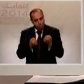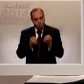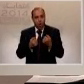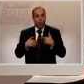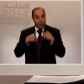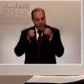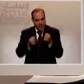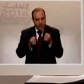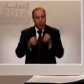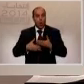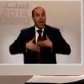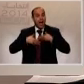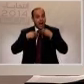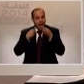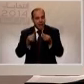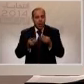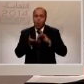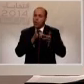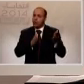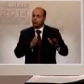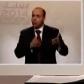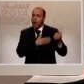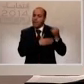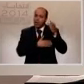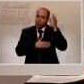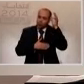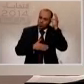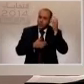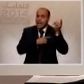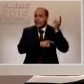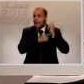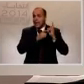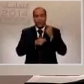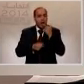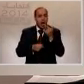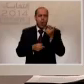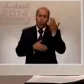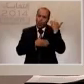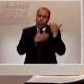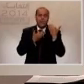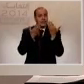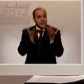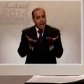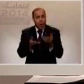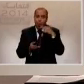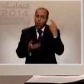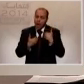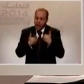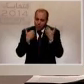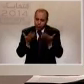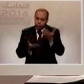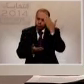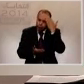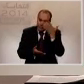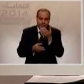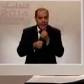والاراده وتضحيات كل الشهداء وابطال تونس على مدار تاريخها العريق تستحق منا جميعا الا